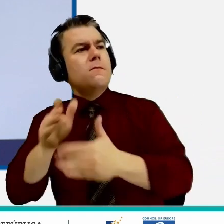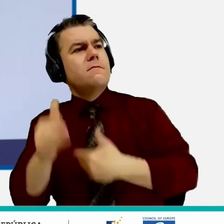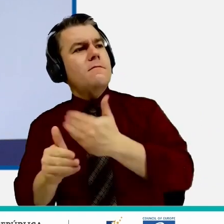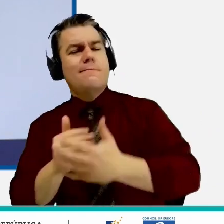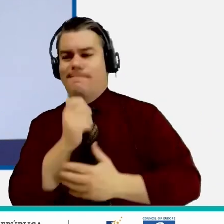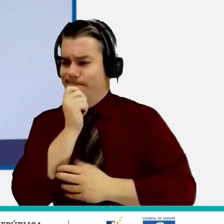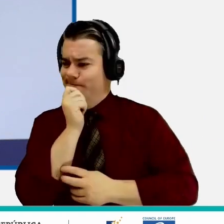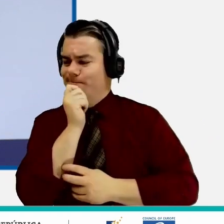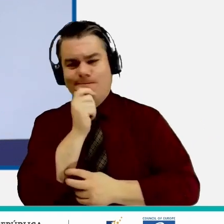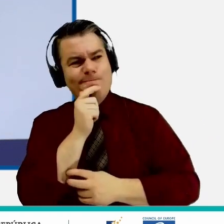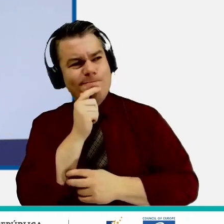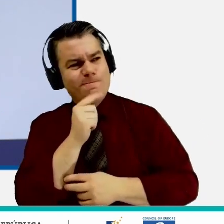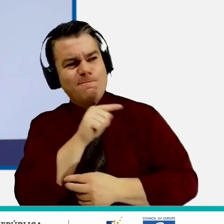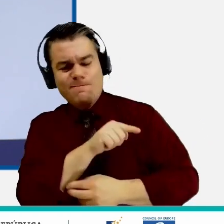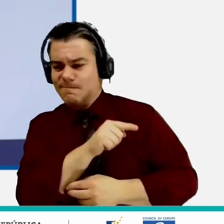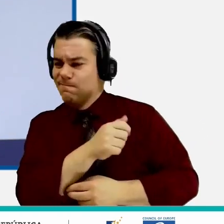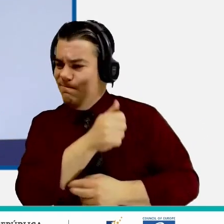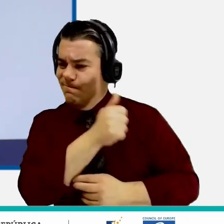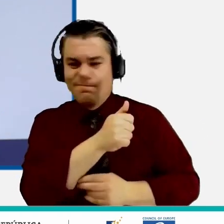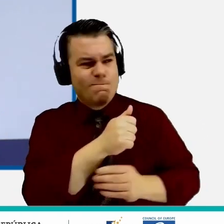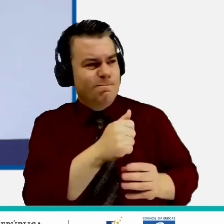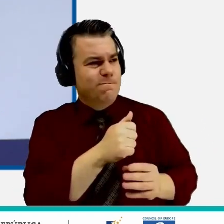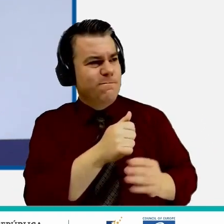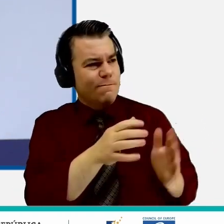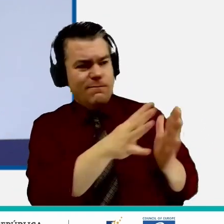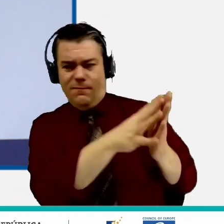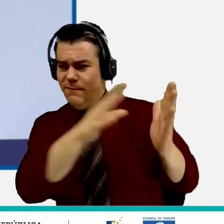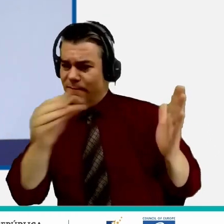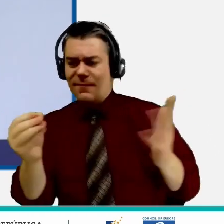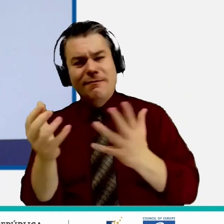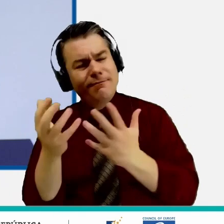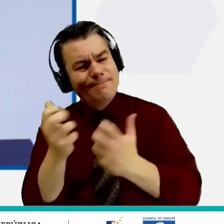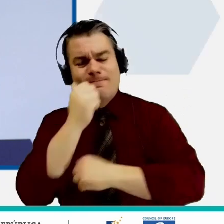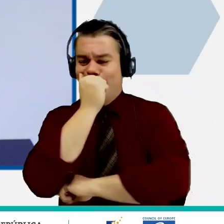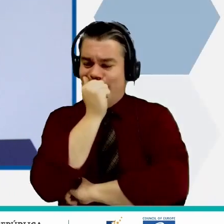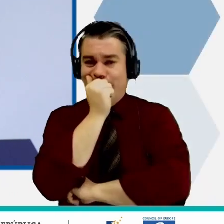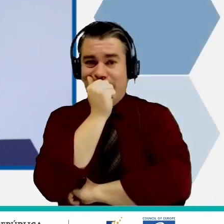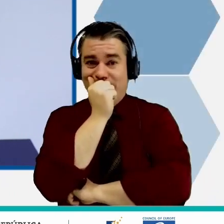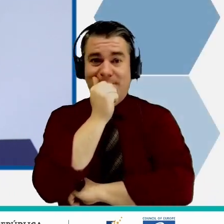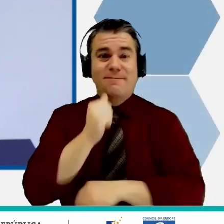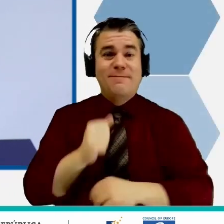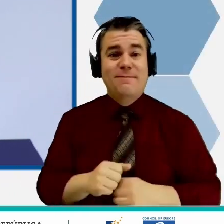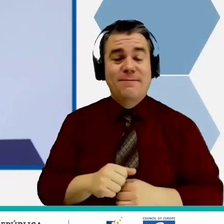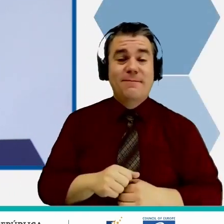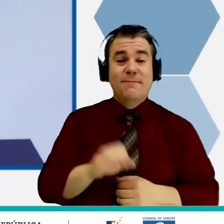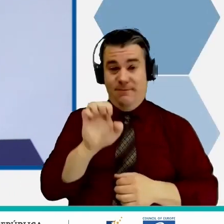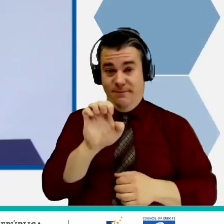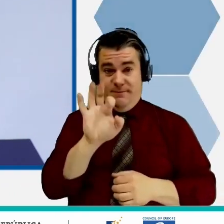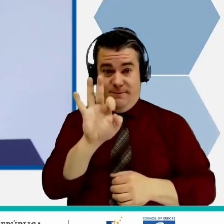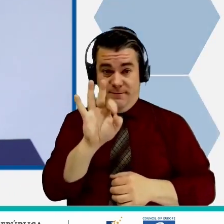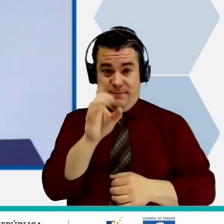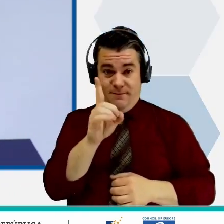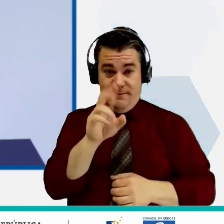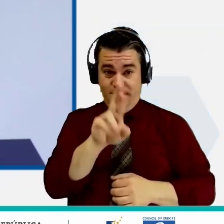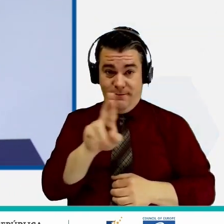дорожная карта Европейского форума на 2021-2030 годы поддерживает реализацию Сендайской рамочной программы следующим